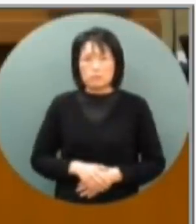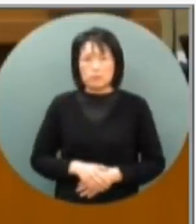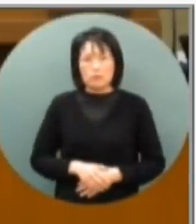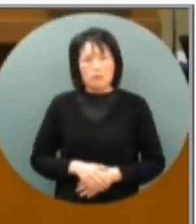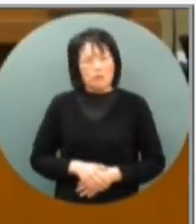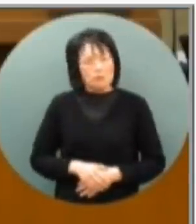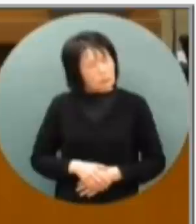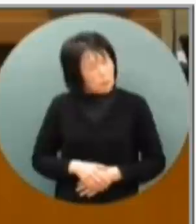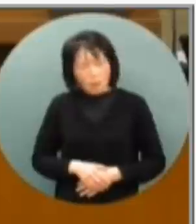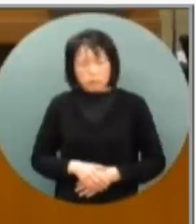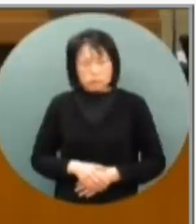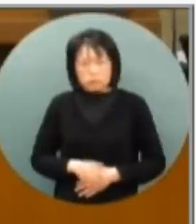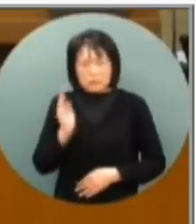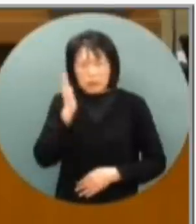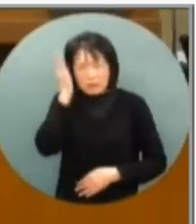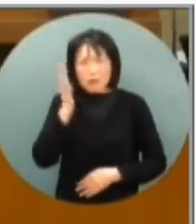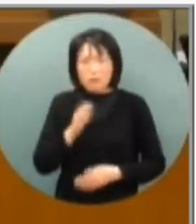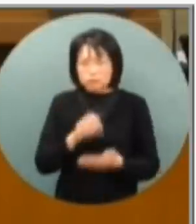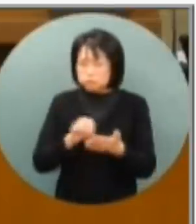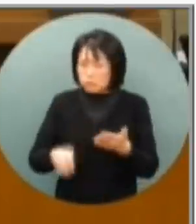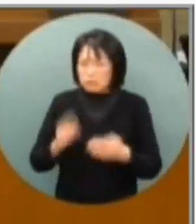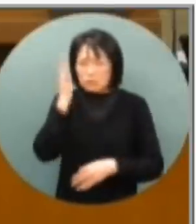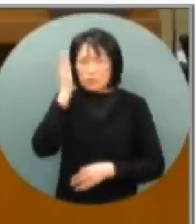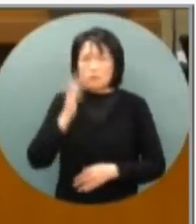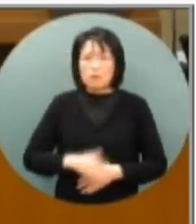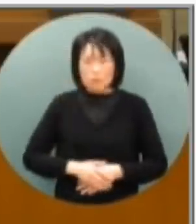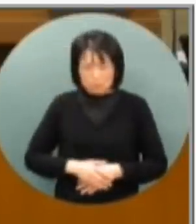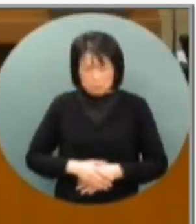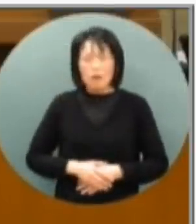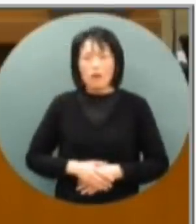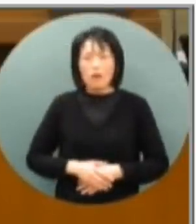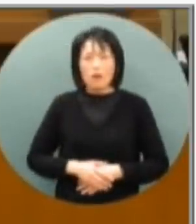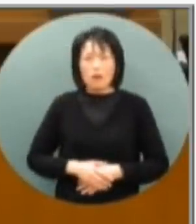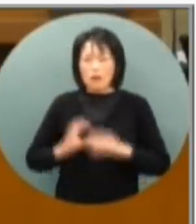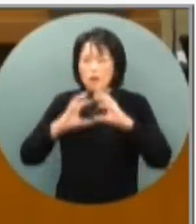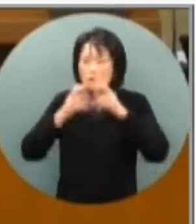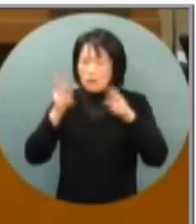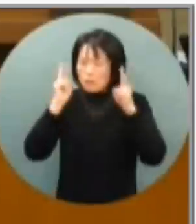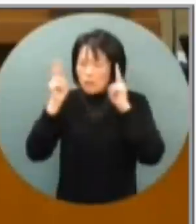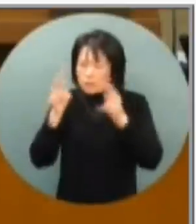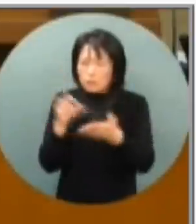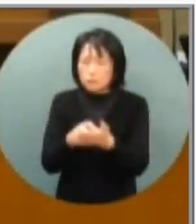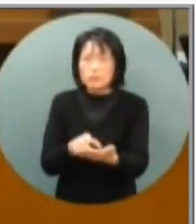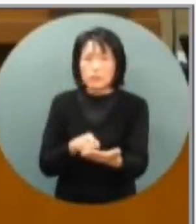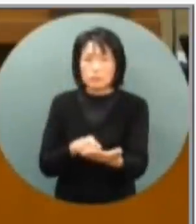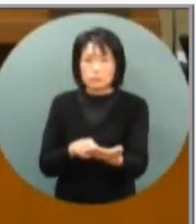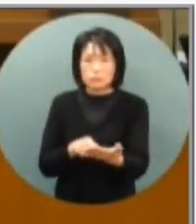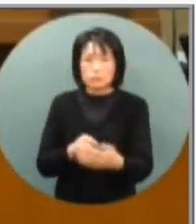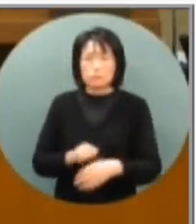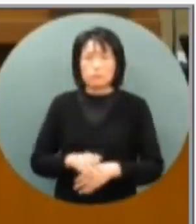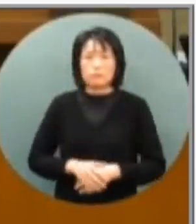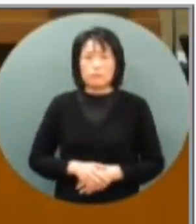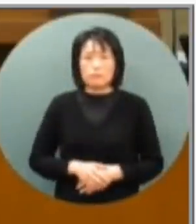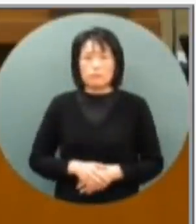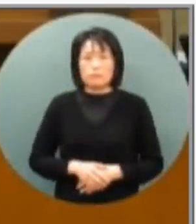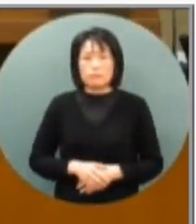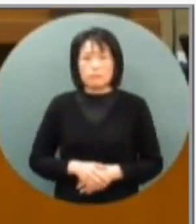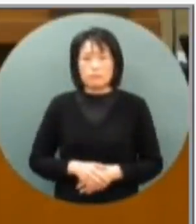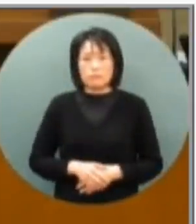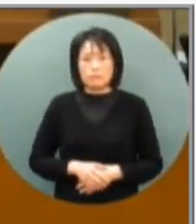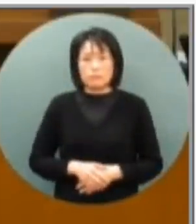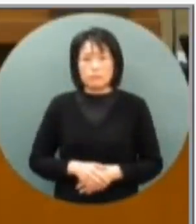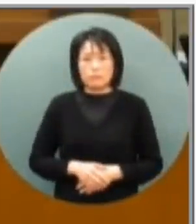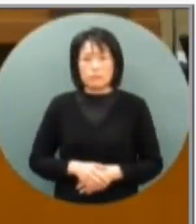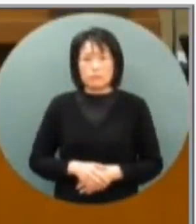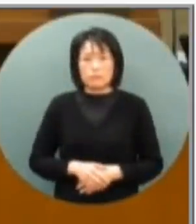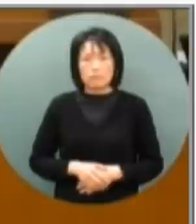かこれ応じてくれないと、所詮外国の会社ということもあるのかもしれませんけども、そういうことで拉